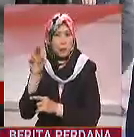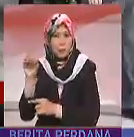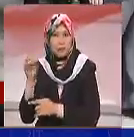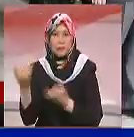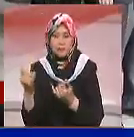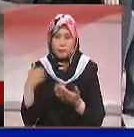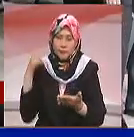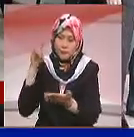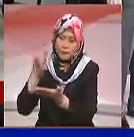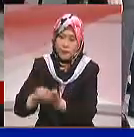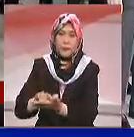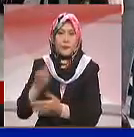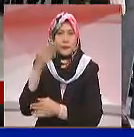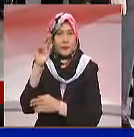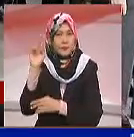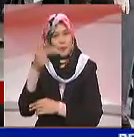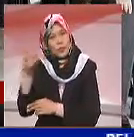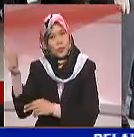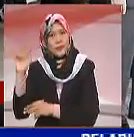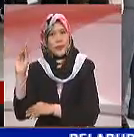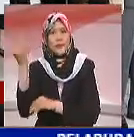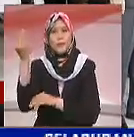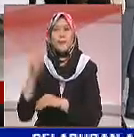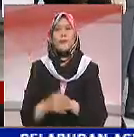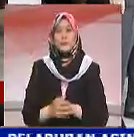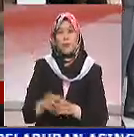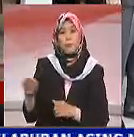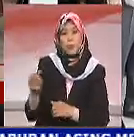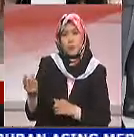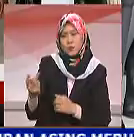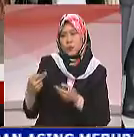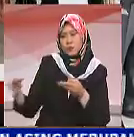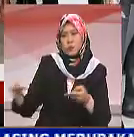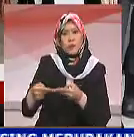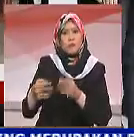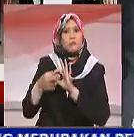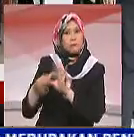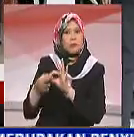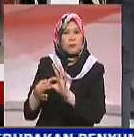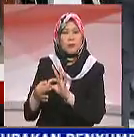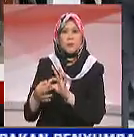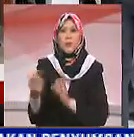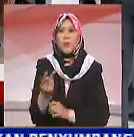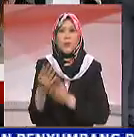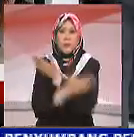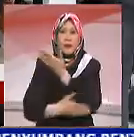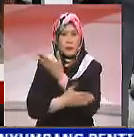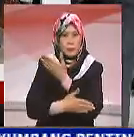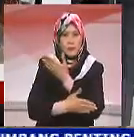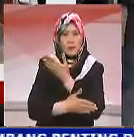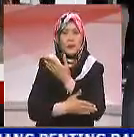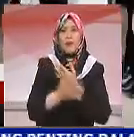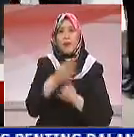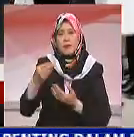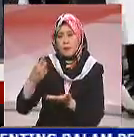di Jakarta pagi tadi. Datuk Seri Syamuddin dan Retno menegaskan hubungan baik sedia terjalin kedua-dua negara. Mereka